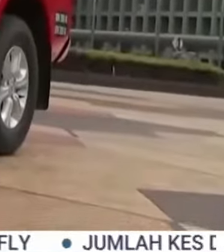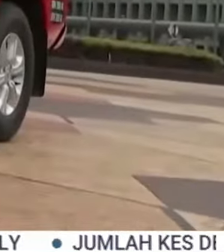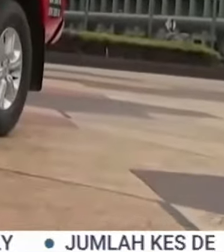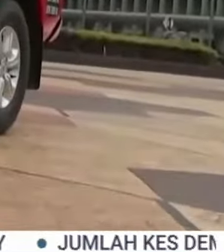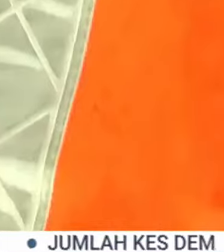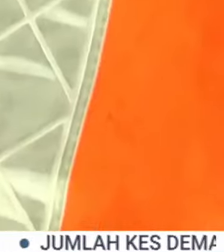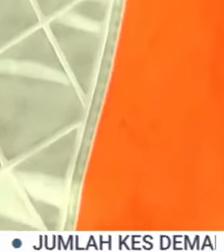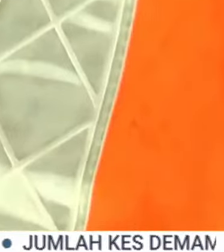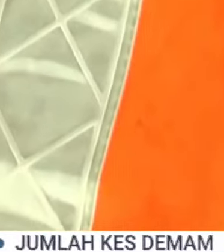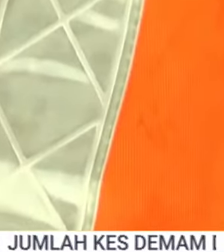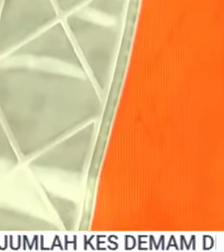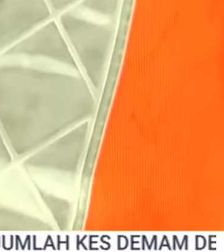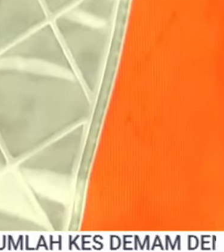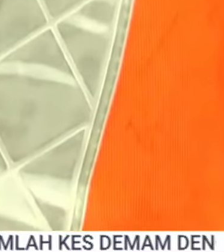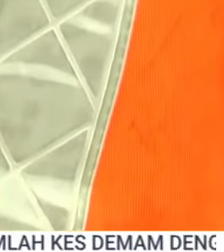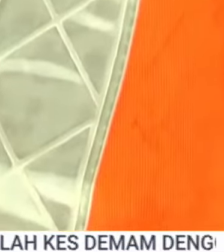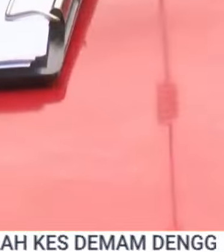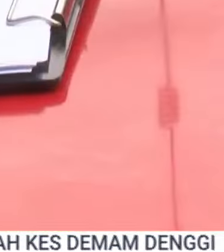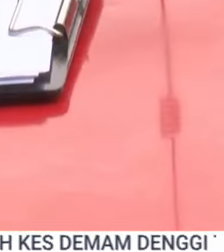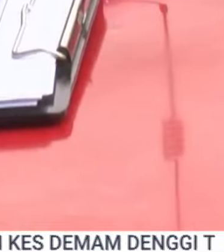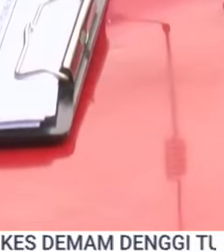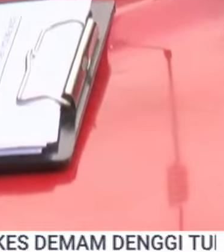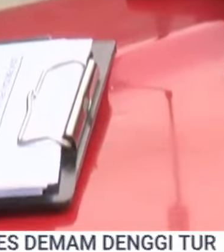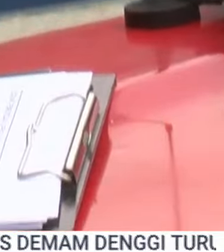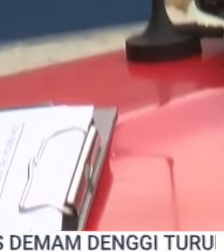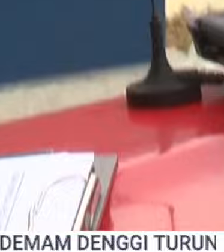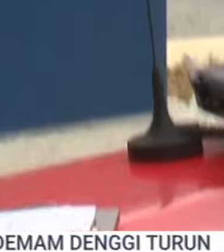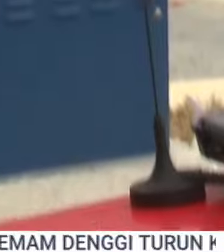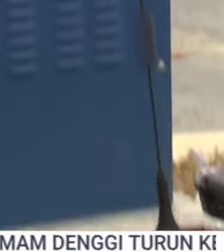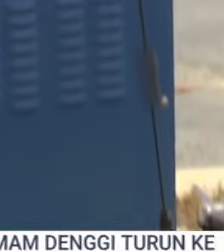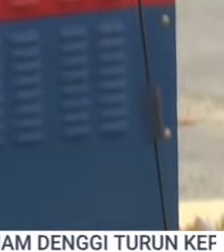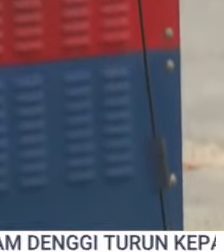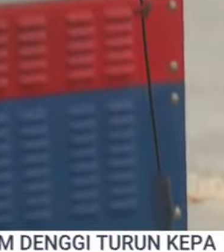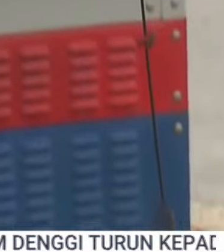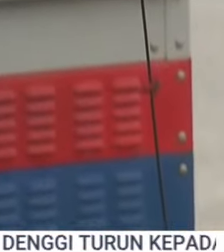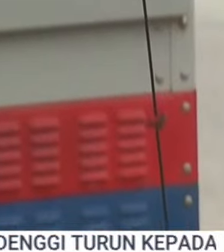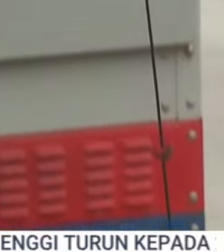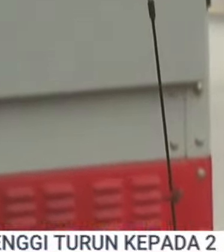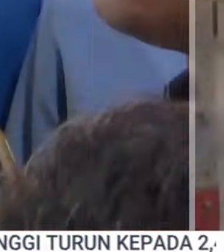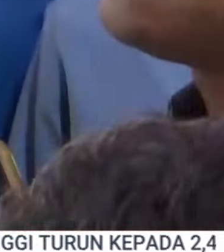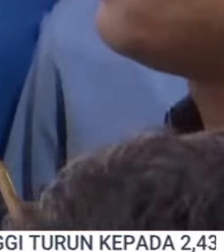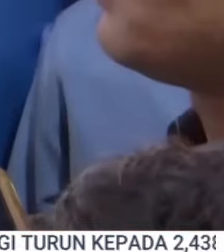tiada kenaikan tarif elektrik di Semenanjung hingga 31 Disember.